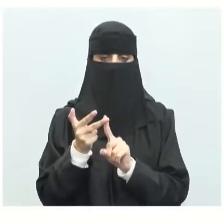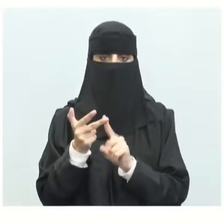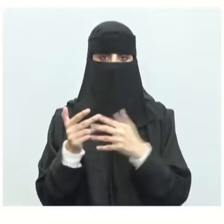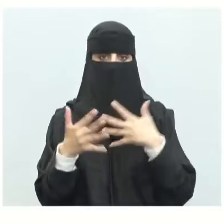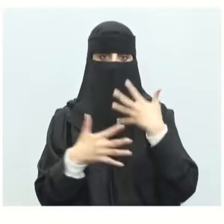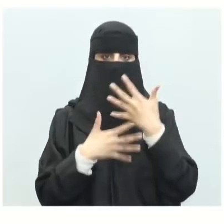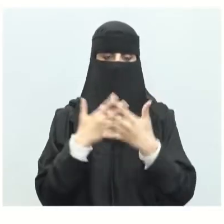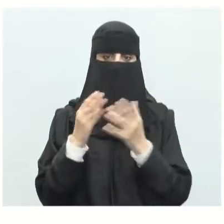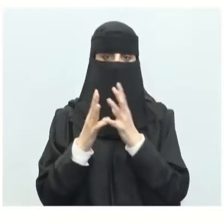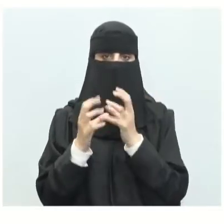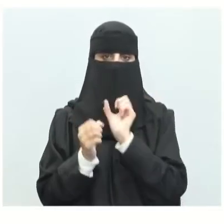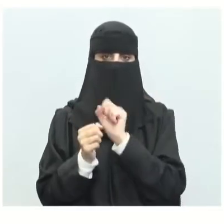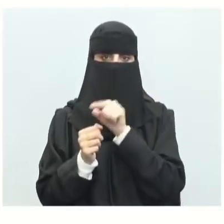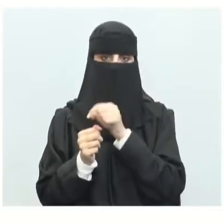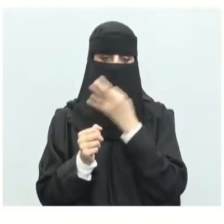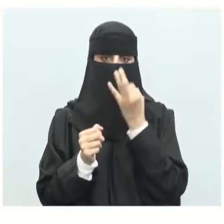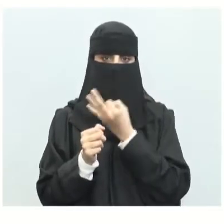تمثيل المعنى